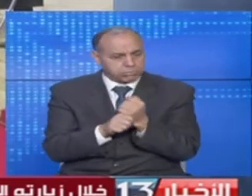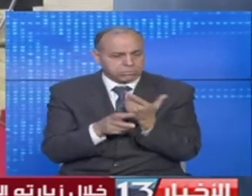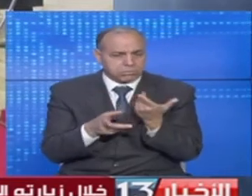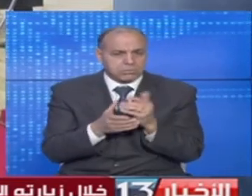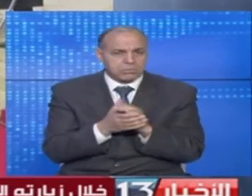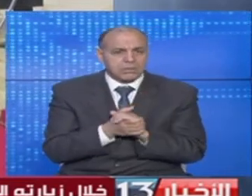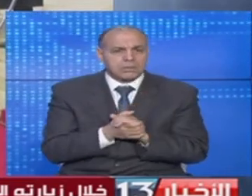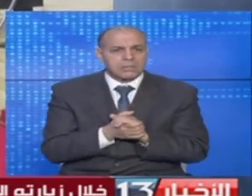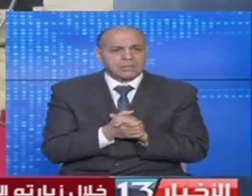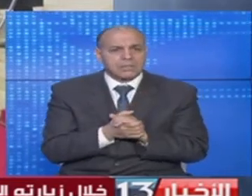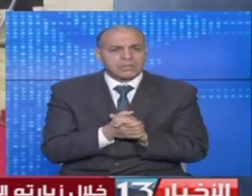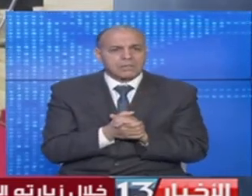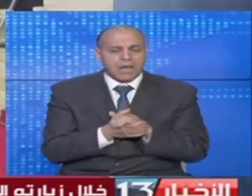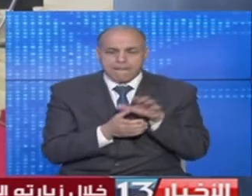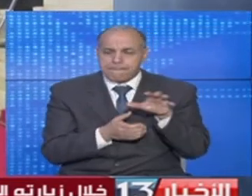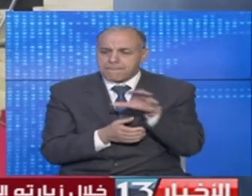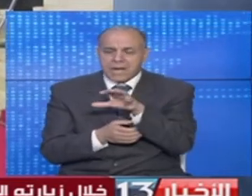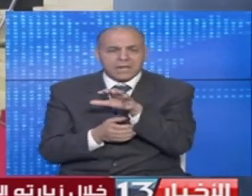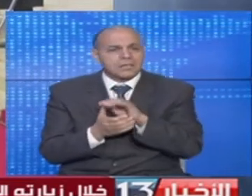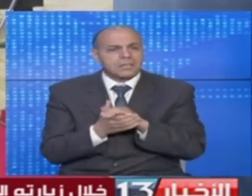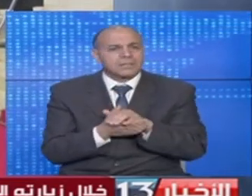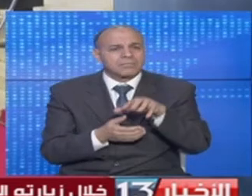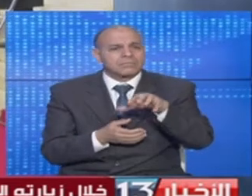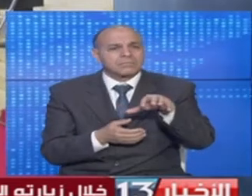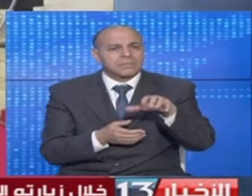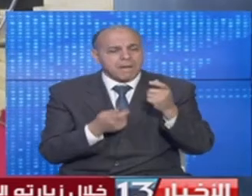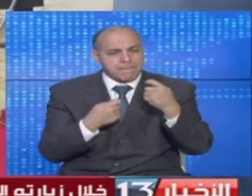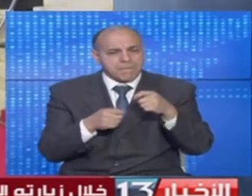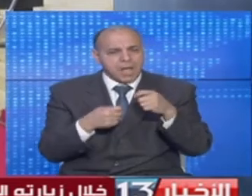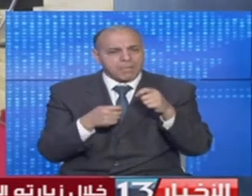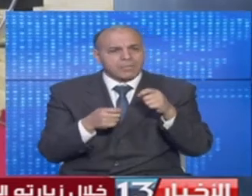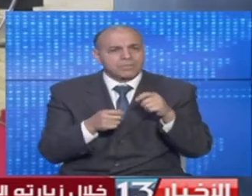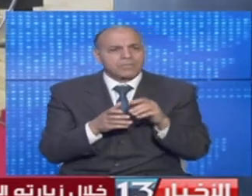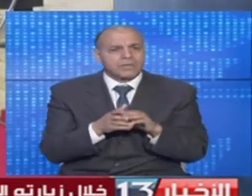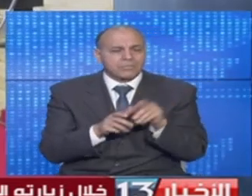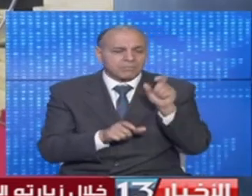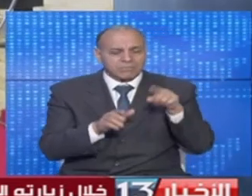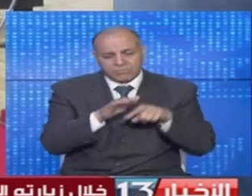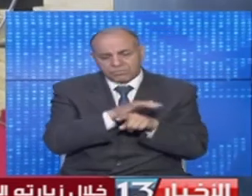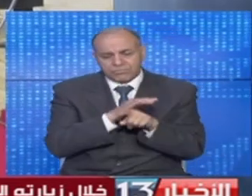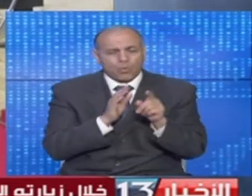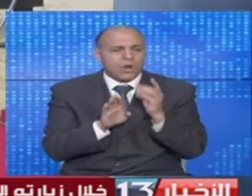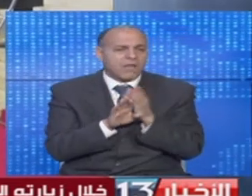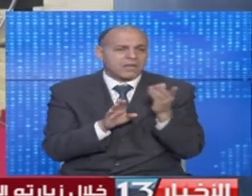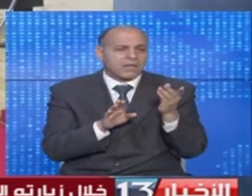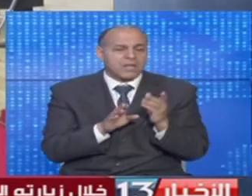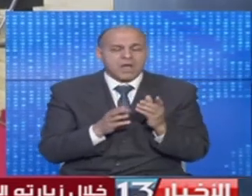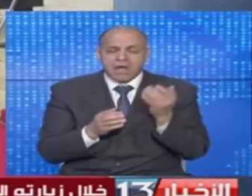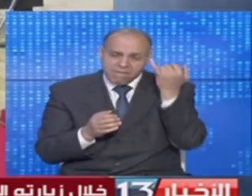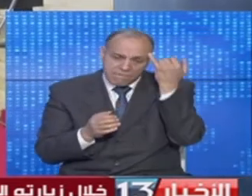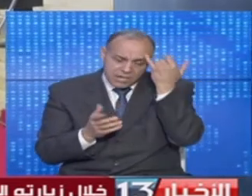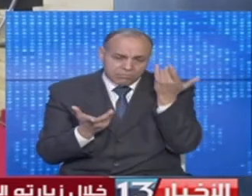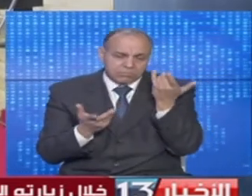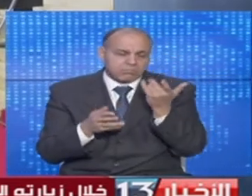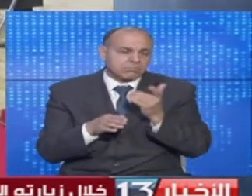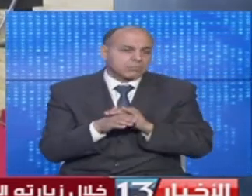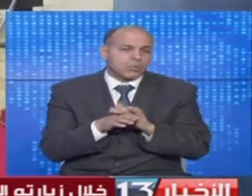في المناطق المصدرة للمهاجرين غير الشرعيين، مقاربة تعتمد